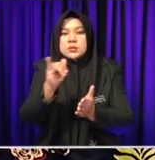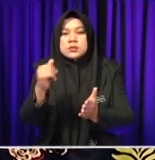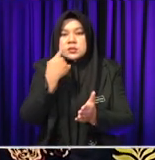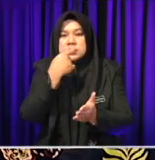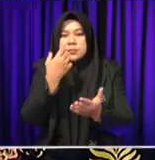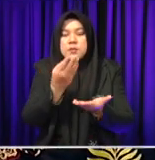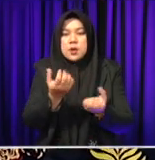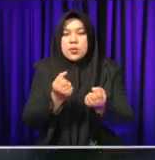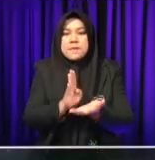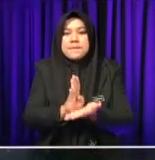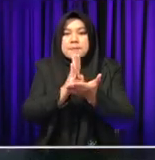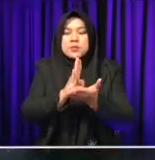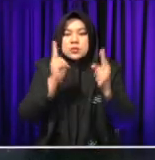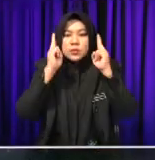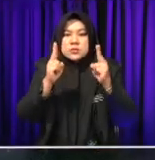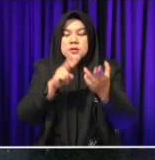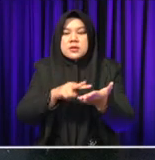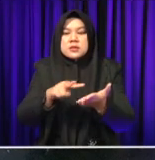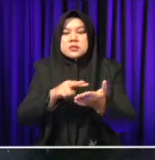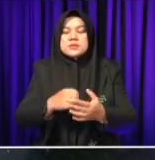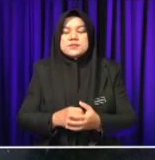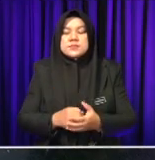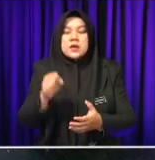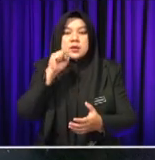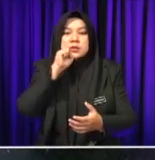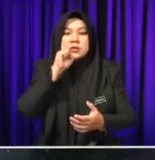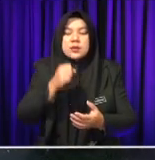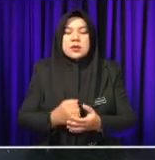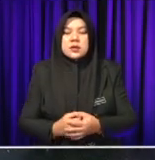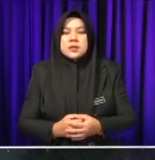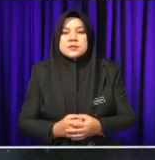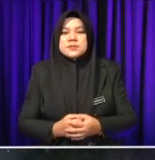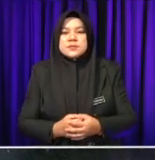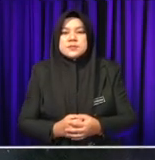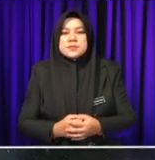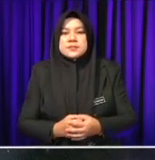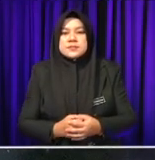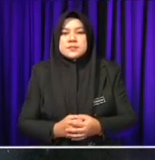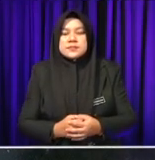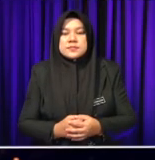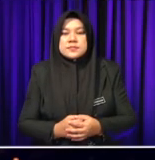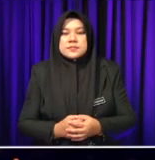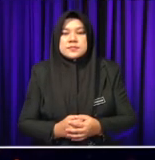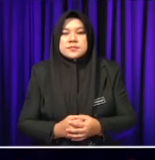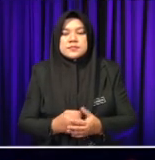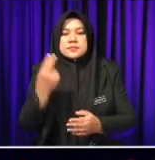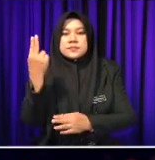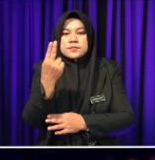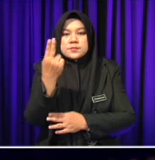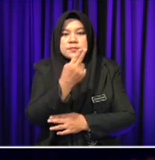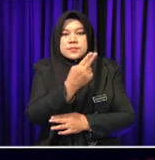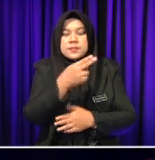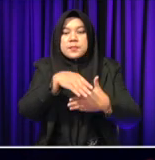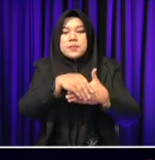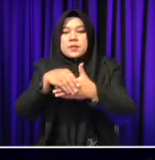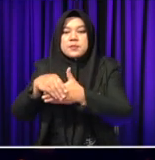baca yang kedua surah dipersilakan surah alimamul adil pemimpin